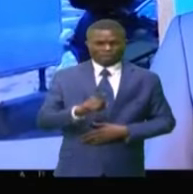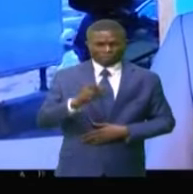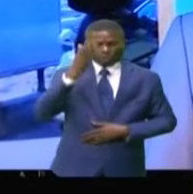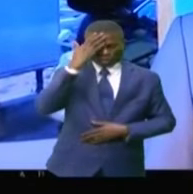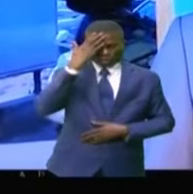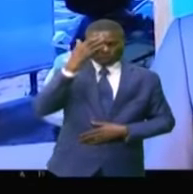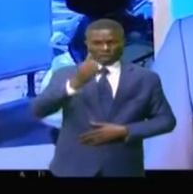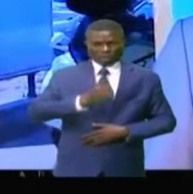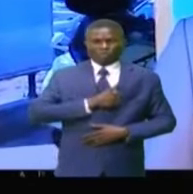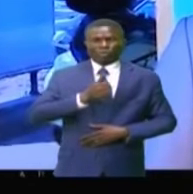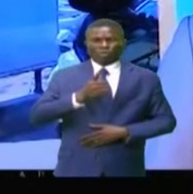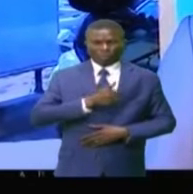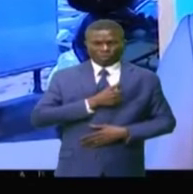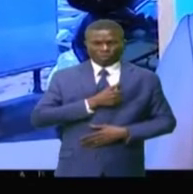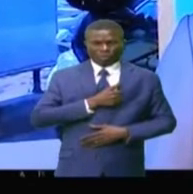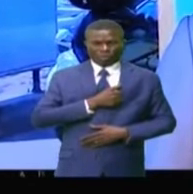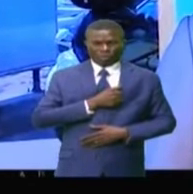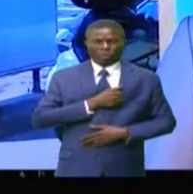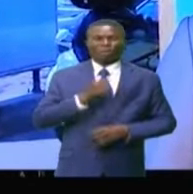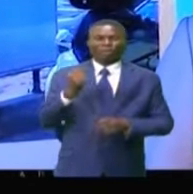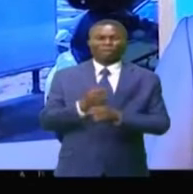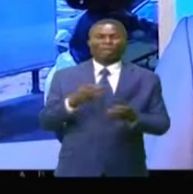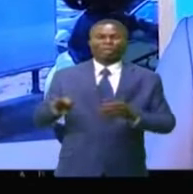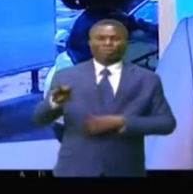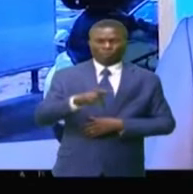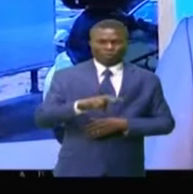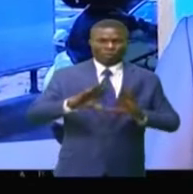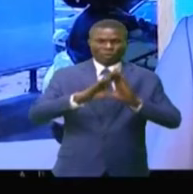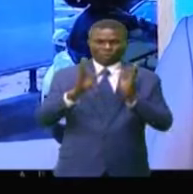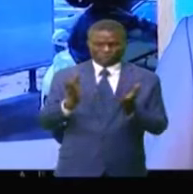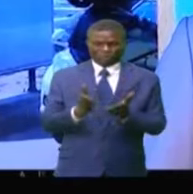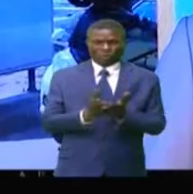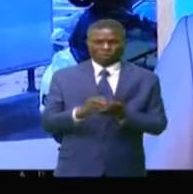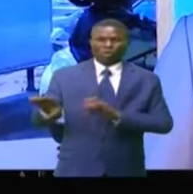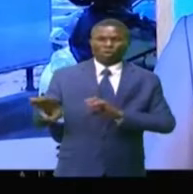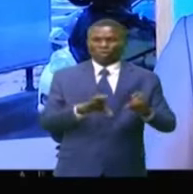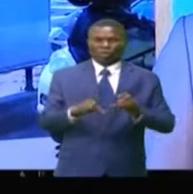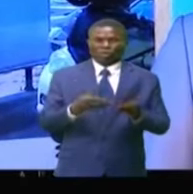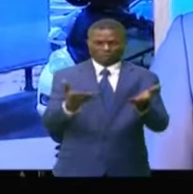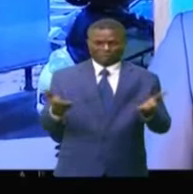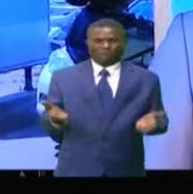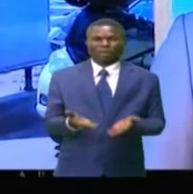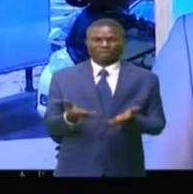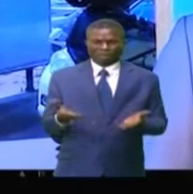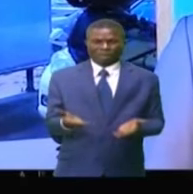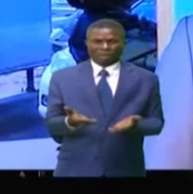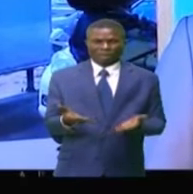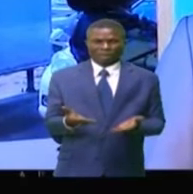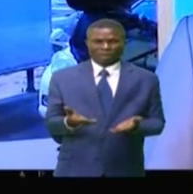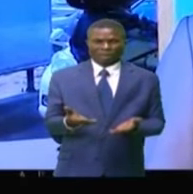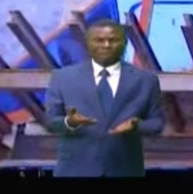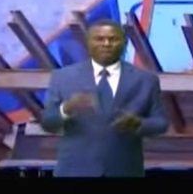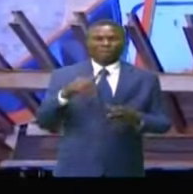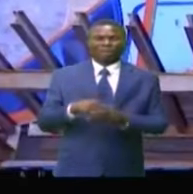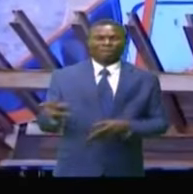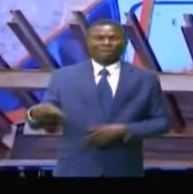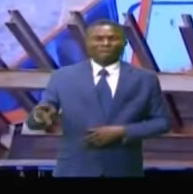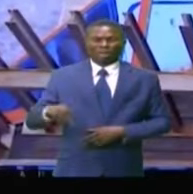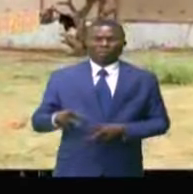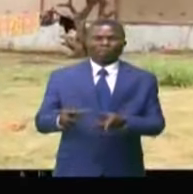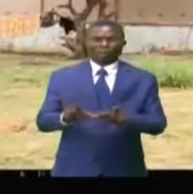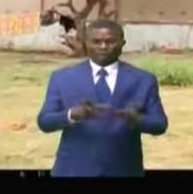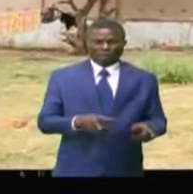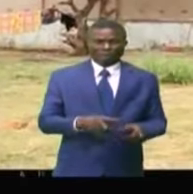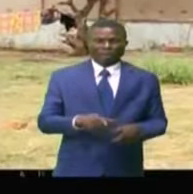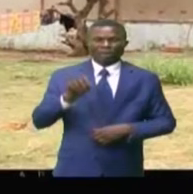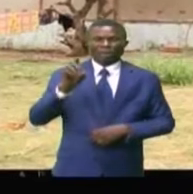m'assurer du bon fonctionnement de toutes mes entités de partout, notamment mon agence de Kolwezi. Sur place, le